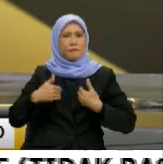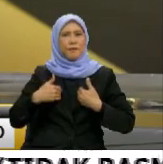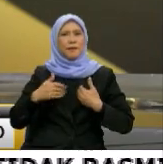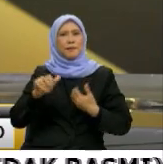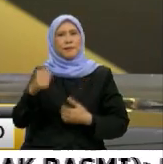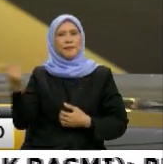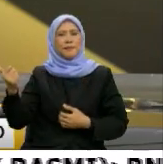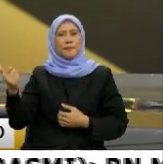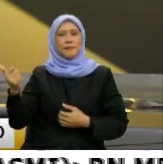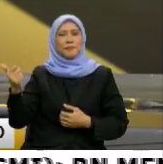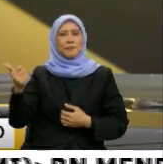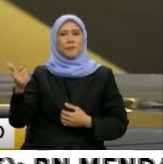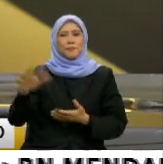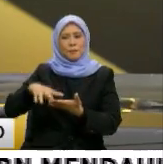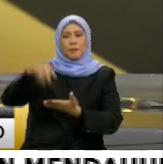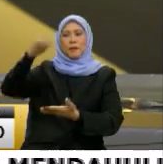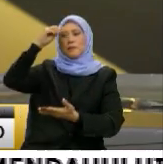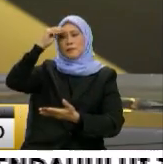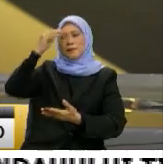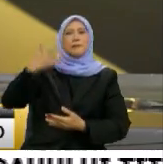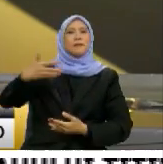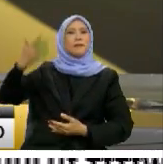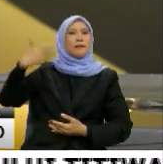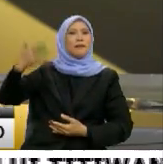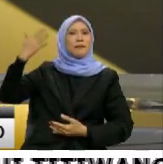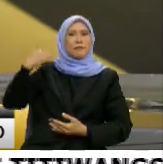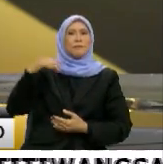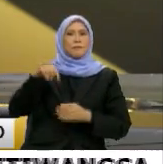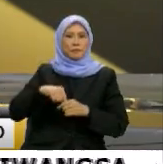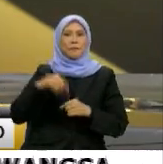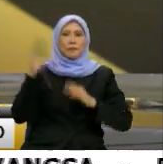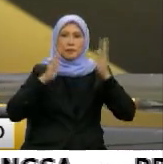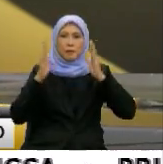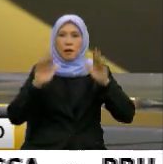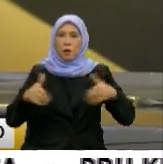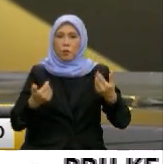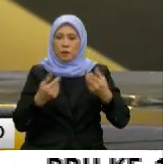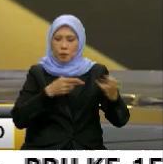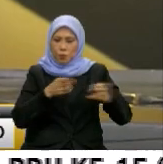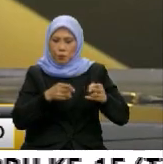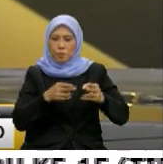Community Liaison Committee. Kita belajar daripada sejarah kita bagaimana kita nak mengurus